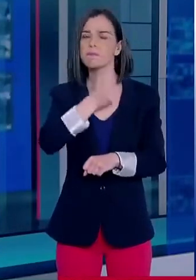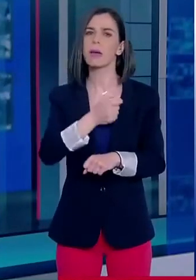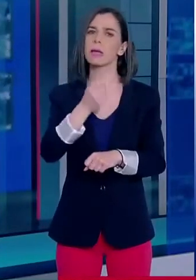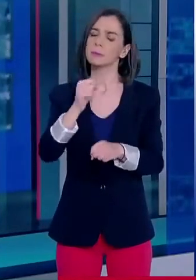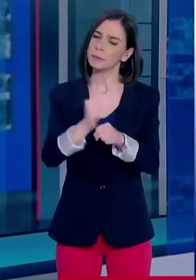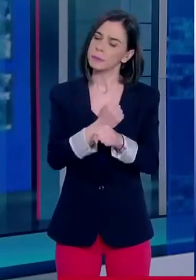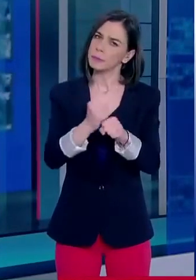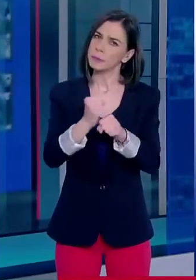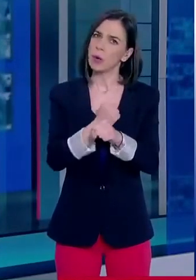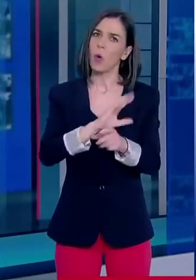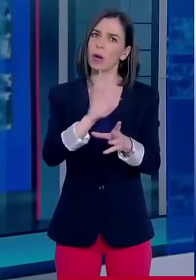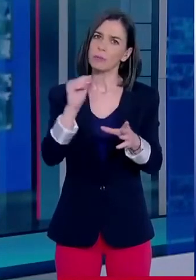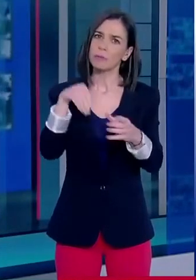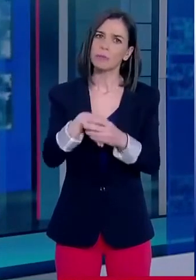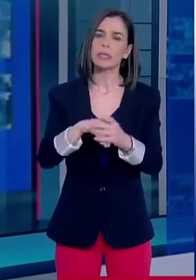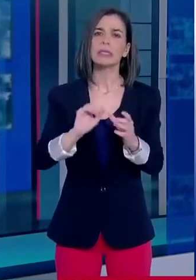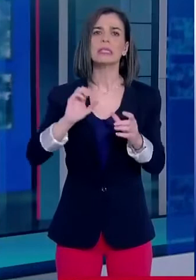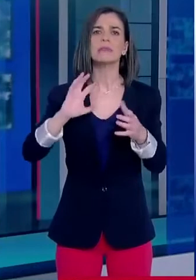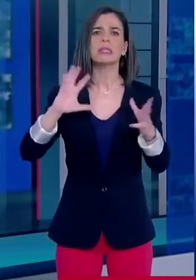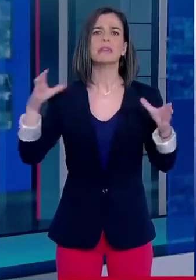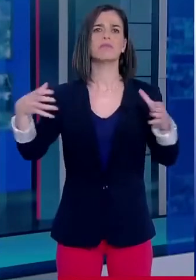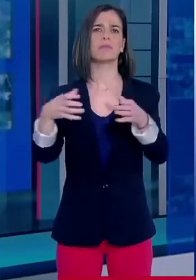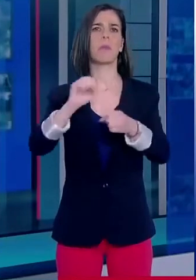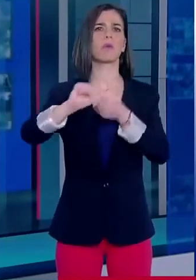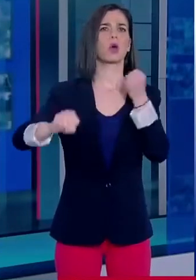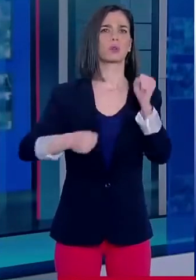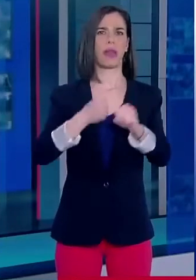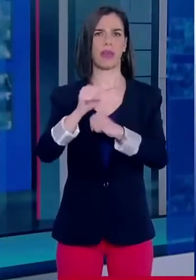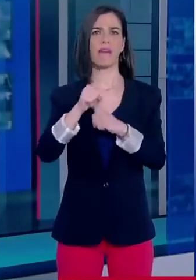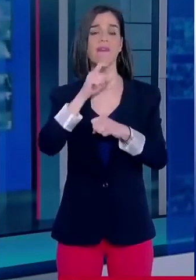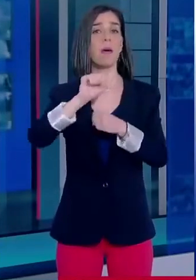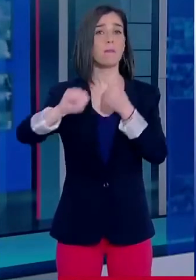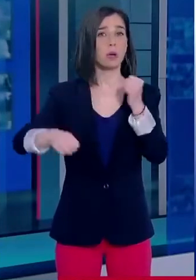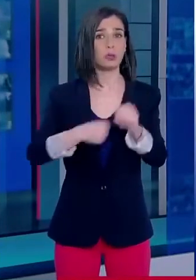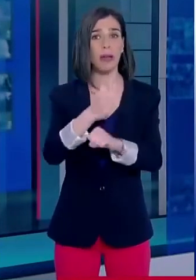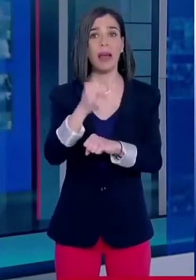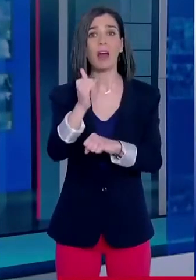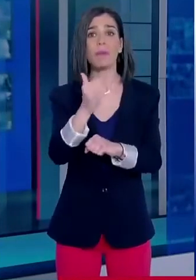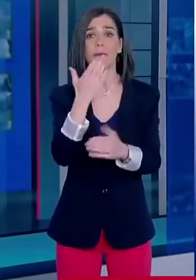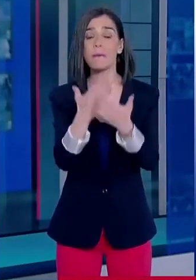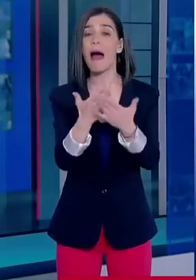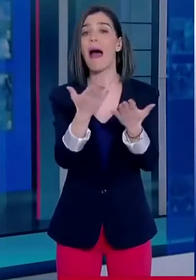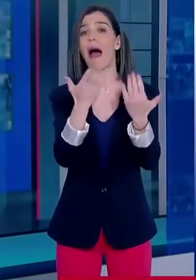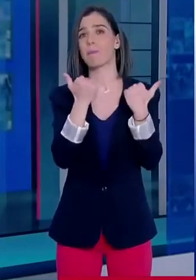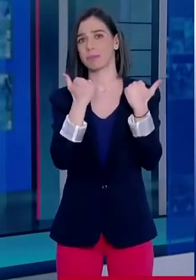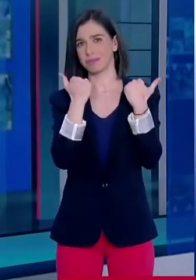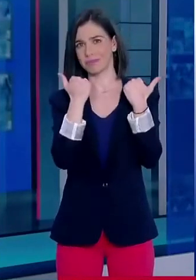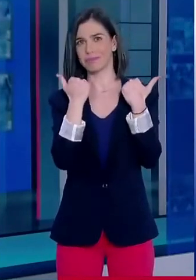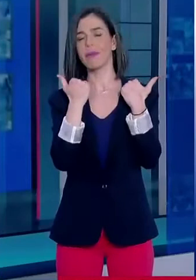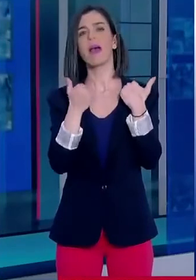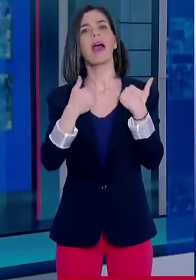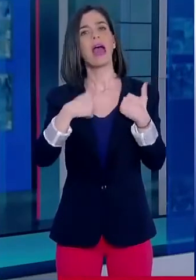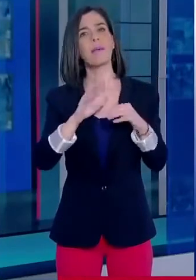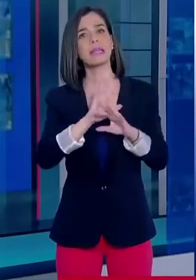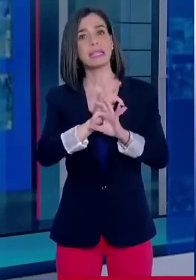καρτερικότητα συμμετέχουμε όλοι σε μια συλλογική προσπάθεια. Μια προσπάθεια η οποία όμως δεν έχει ολοκληρωθεί ακόμα. Και μπορεί να είμαστε έτοιμοι να